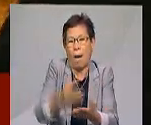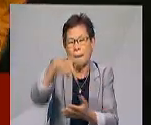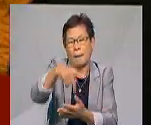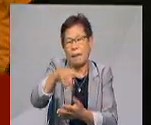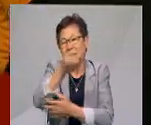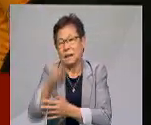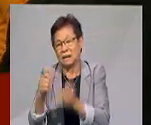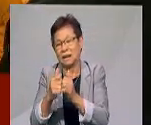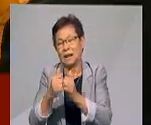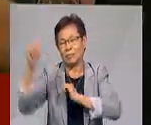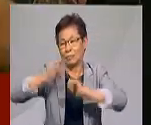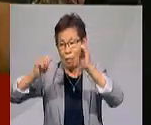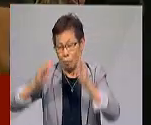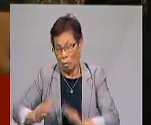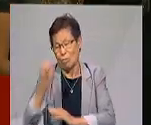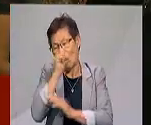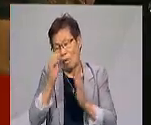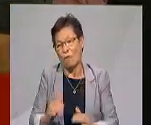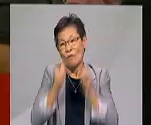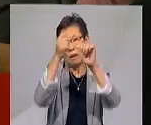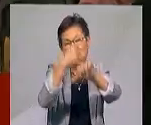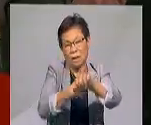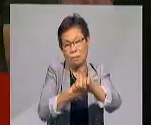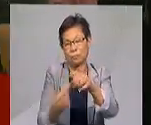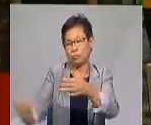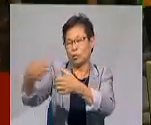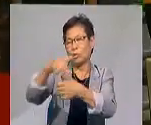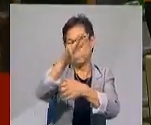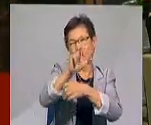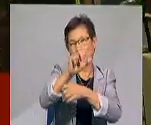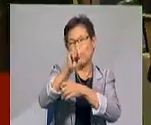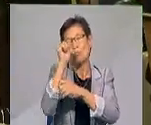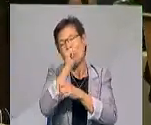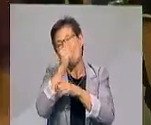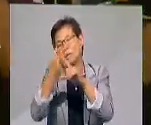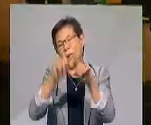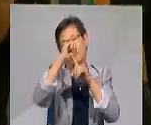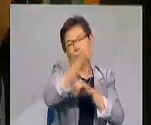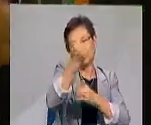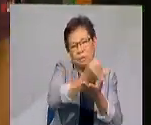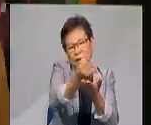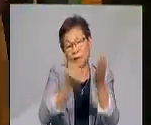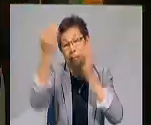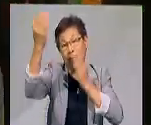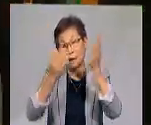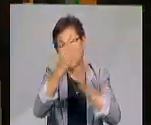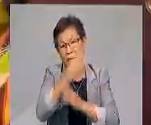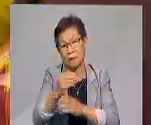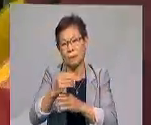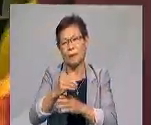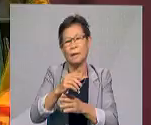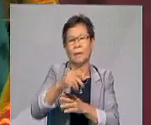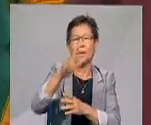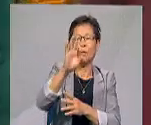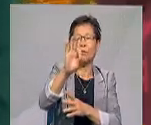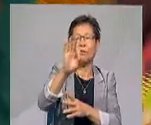bersama penggiat seni. Acara julung kali diadakan itu disertai lebih 30 penggiat seni dari Persatuan Seniman Malaysia dan Perbadanan